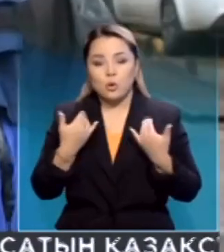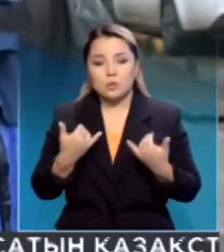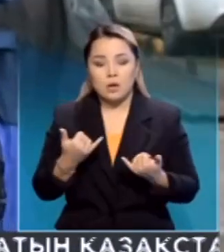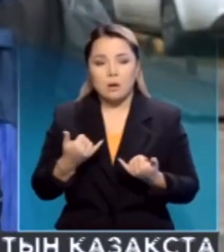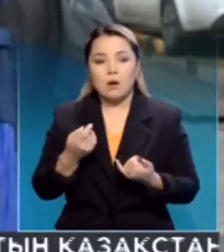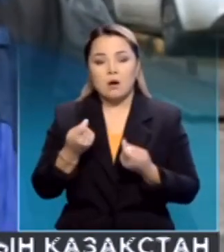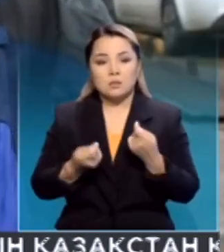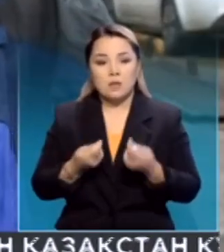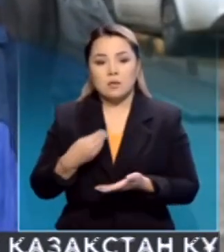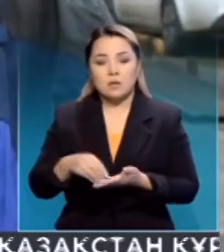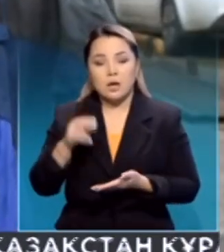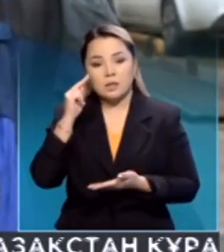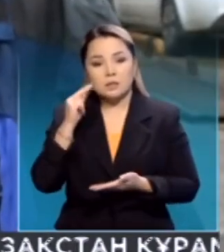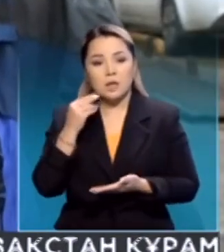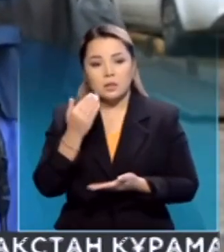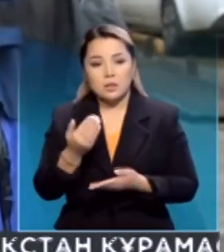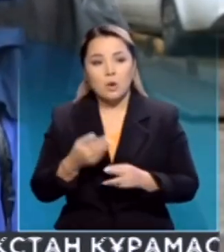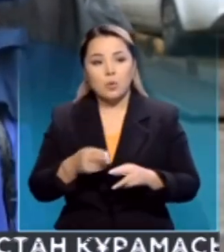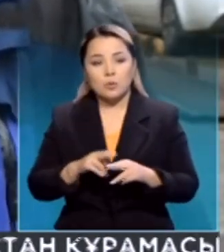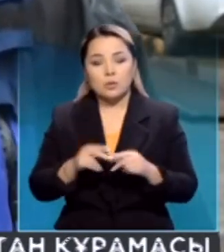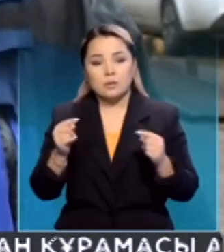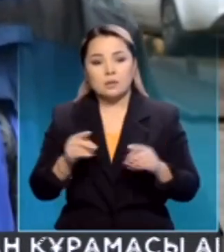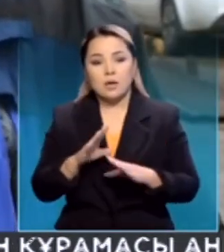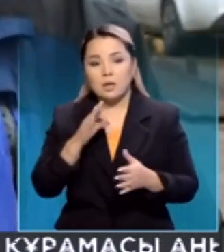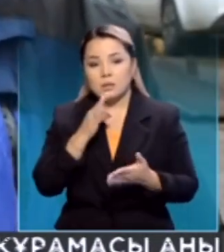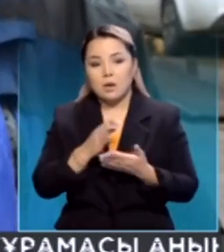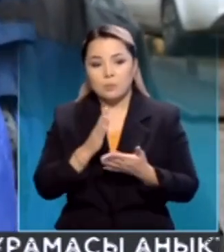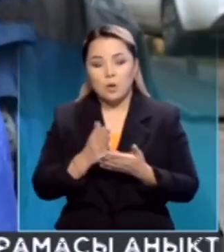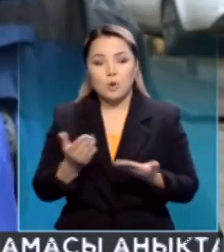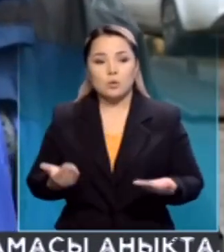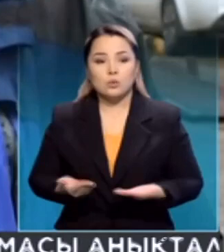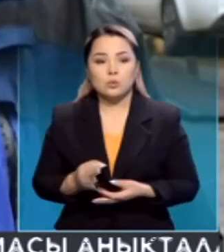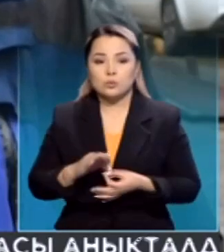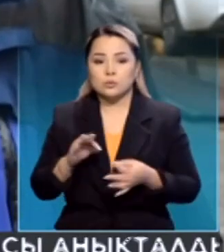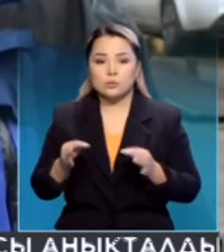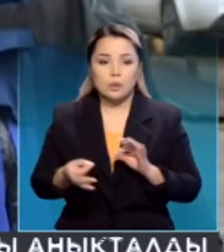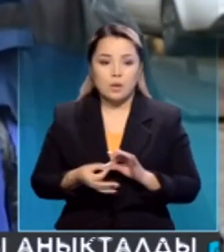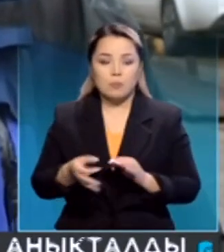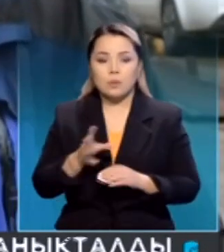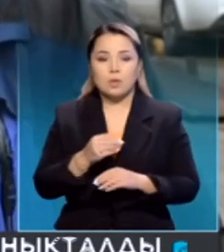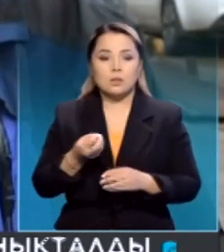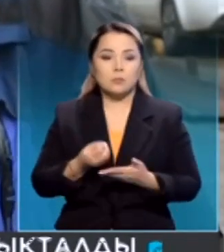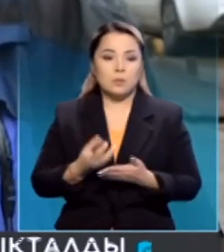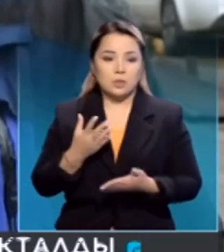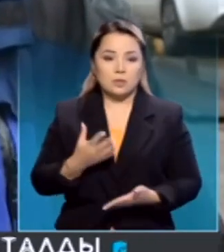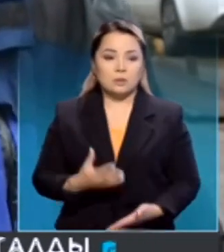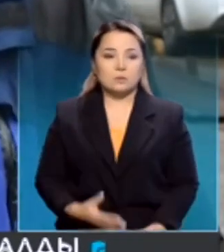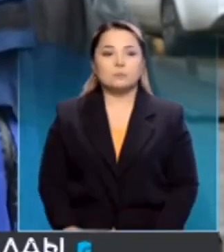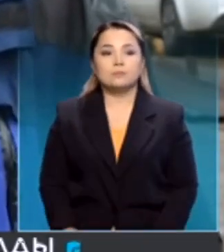Қазір арзандарын аламыз Қытайдан. Бірақ ол сәйкес келмейді. Өмір сүру қиындады. Бәрі қымбаттап жатыр.